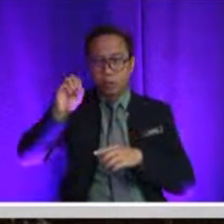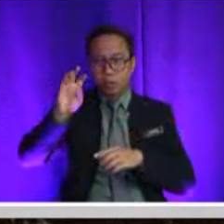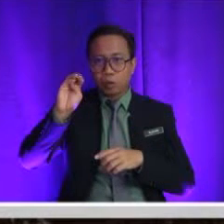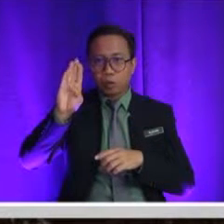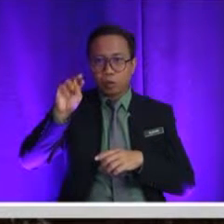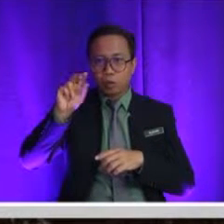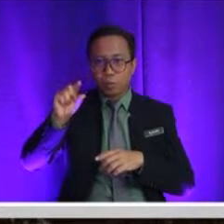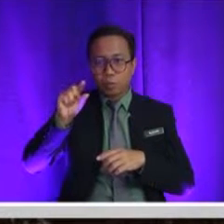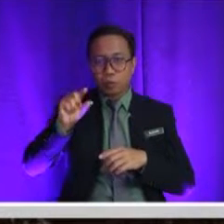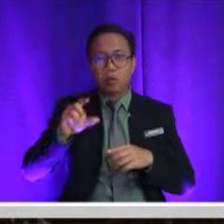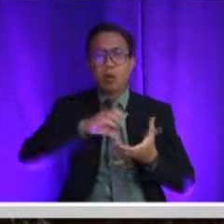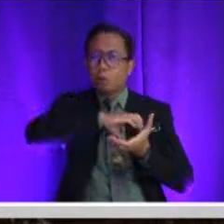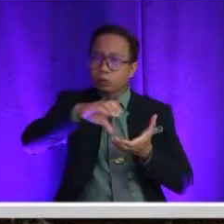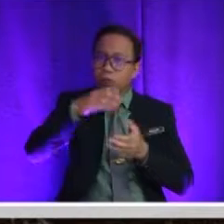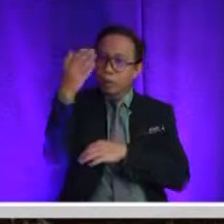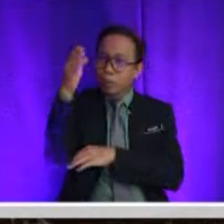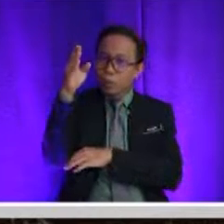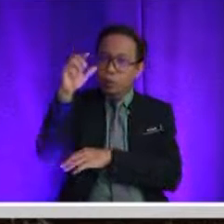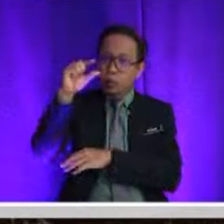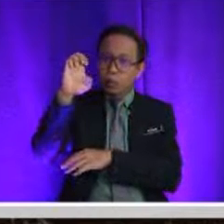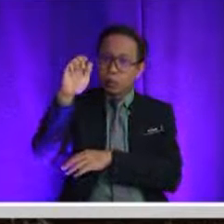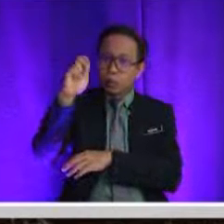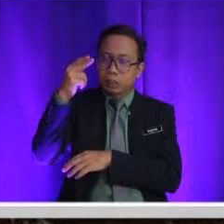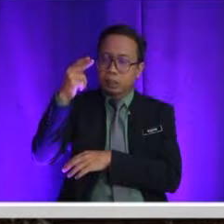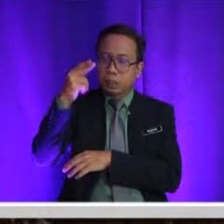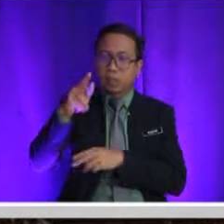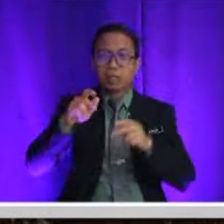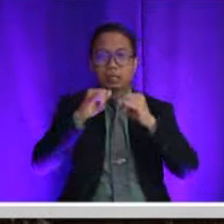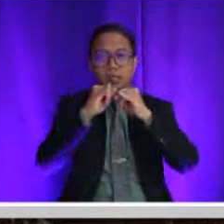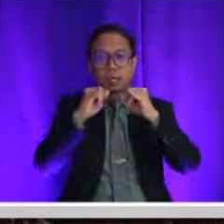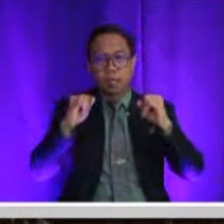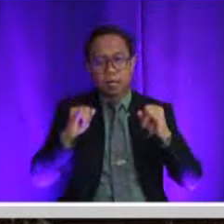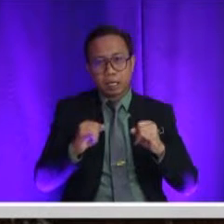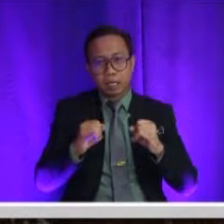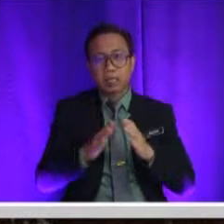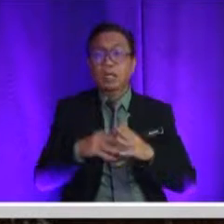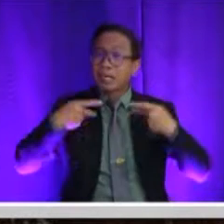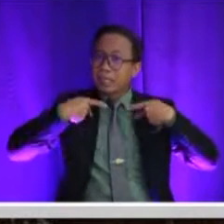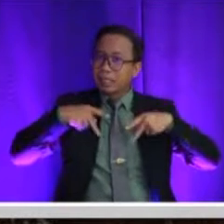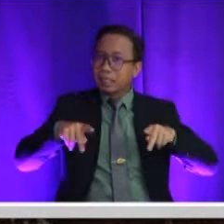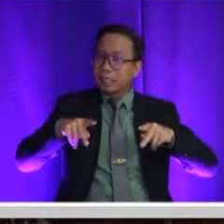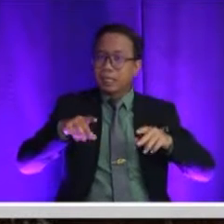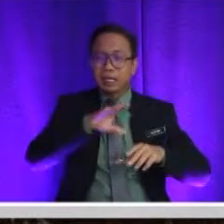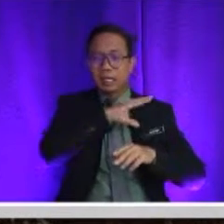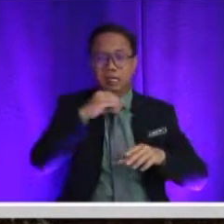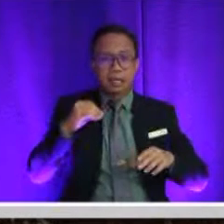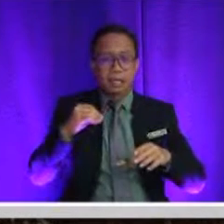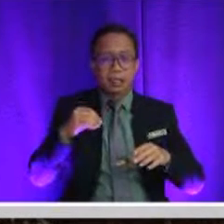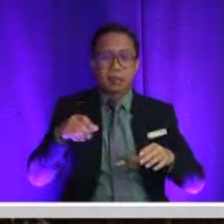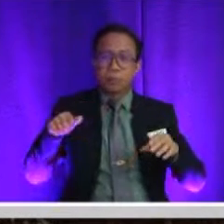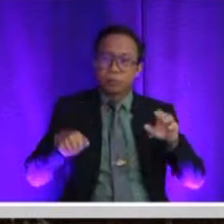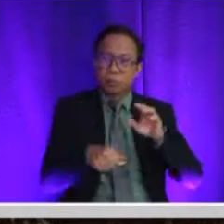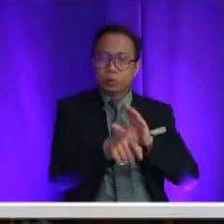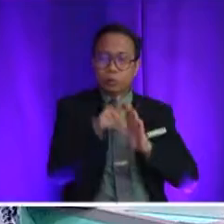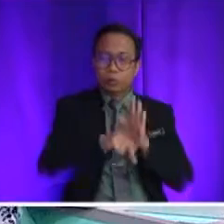merusakkan pokok getah hilang Estate rumah kongsi kedai dan membunuh pekerja